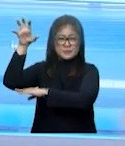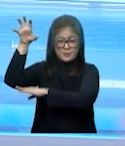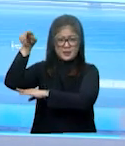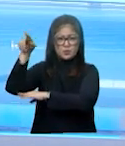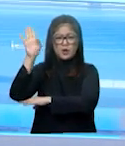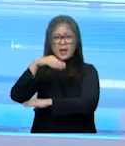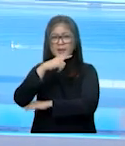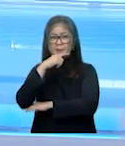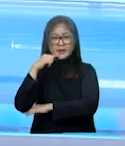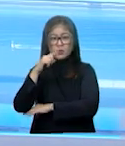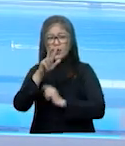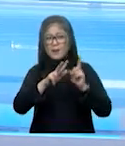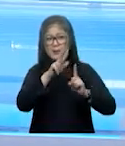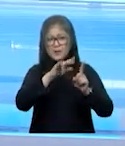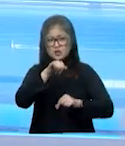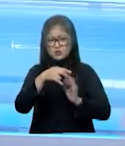Minggu 18 Juni mendatang.